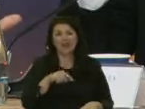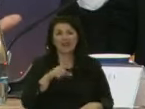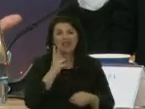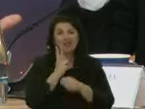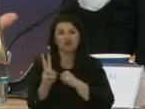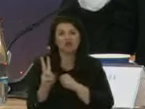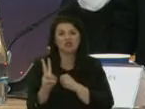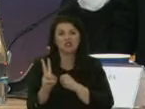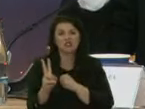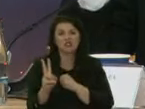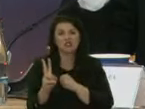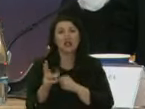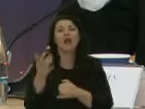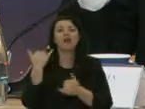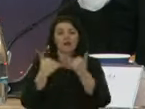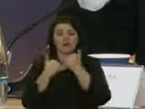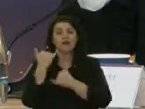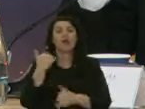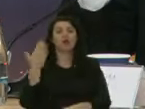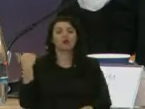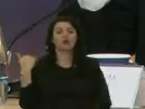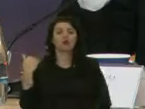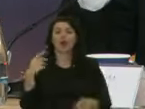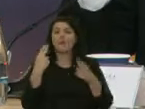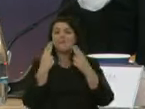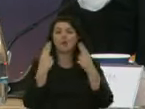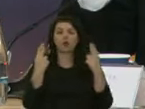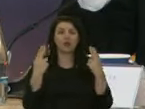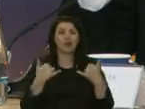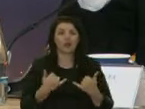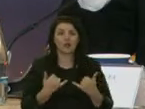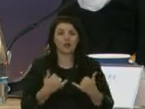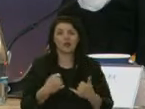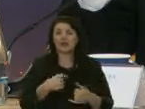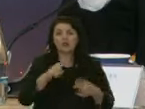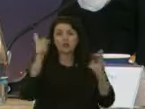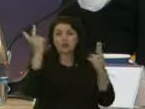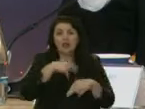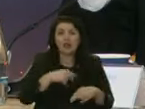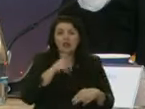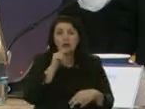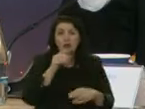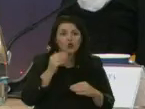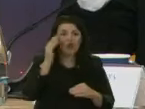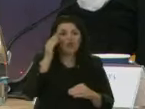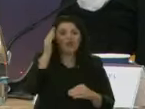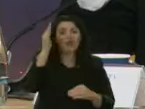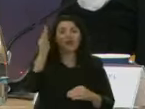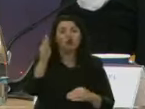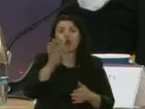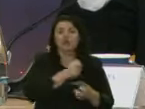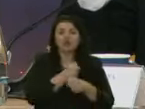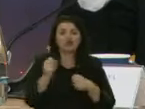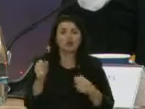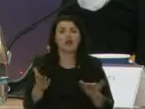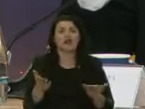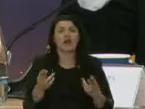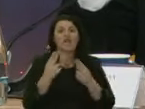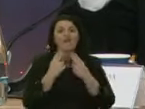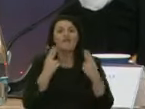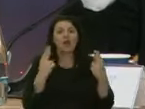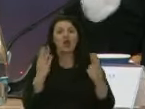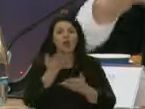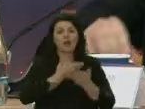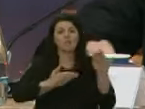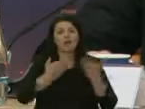buni. Trecutul este la fel de important ca și prezentul. Dacă nu înțelegem trecutul, nu știm unde mergem. Nu o să avem viitor niciodată. Și valorile care sunt